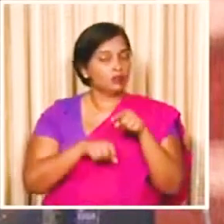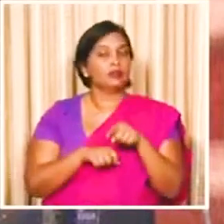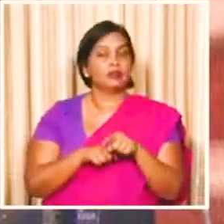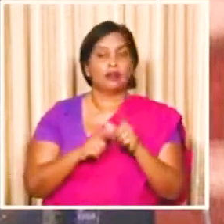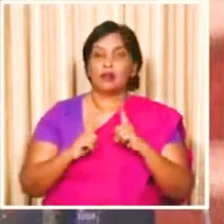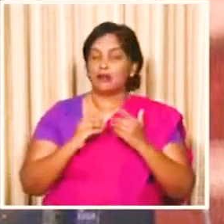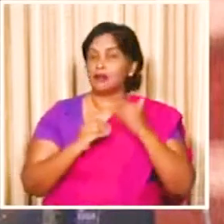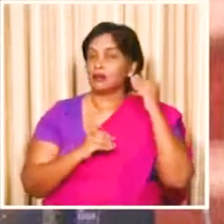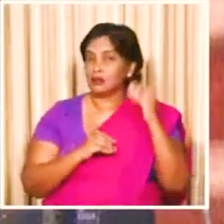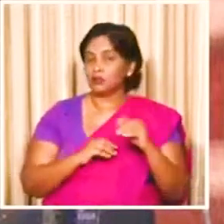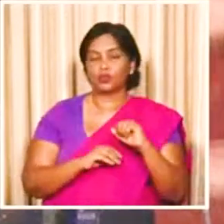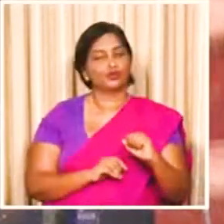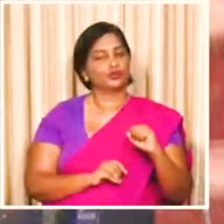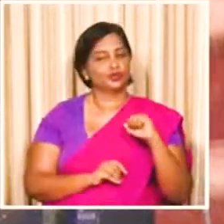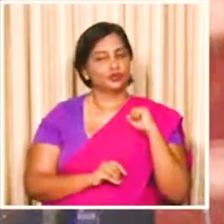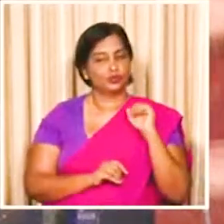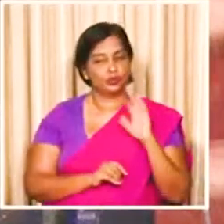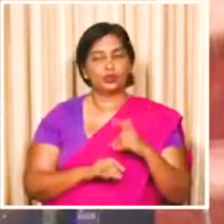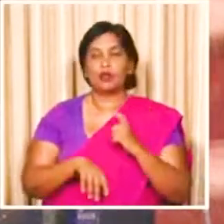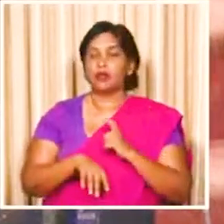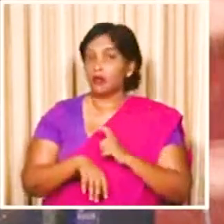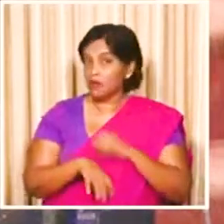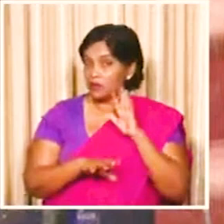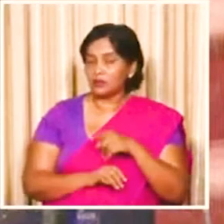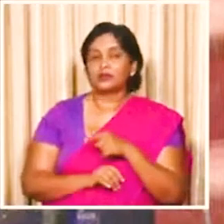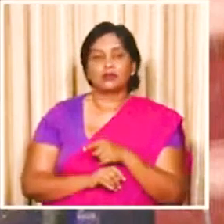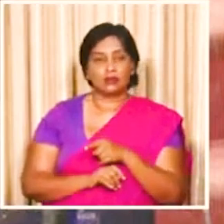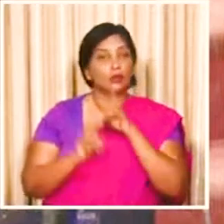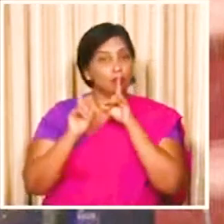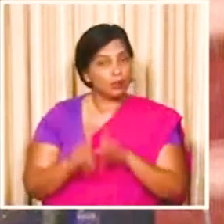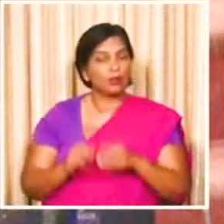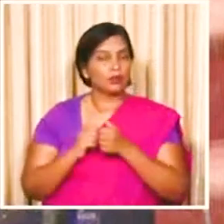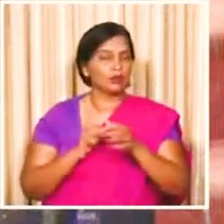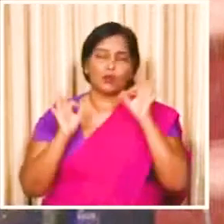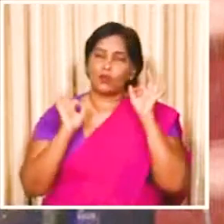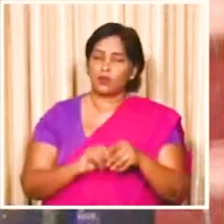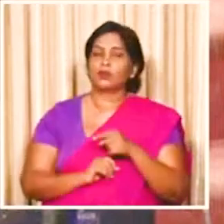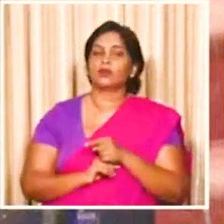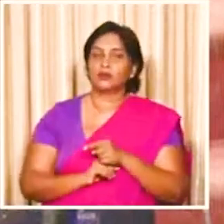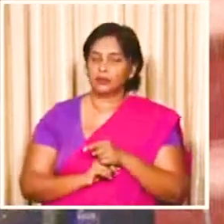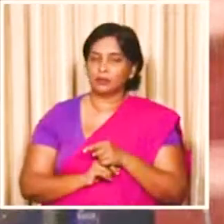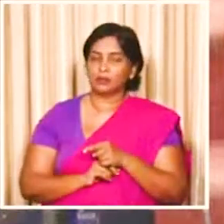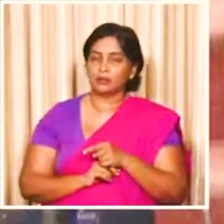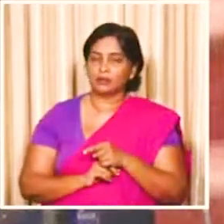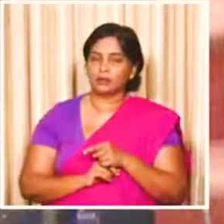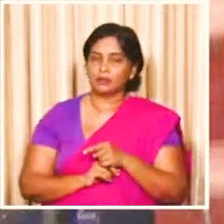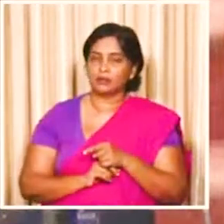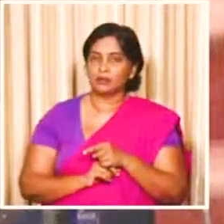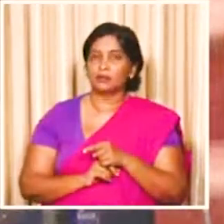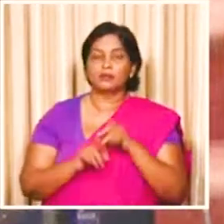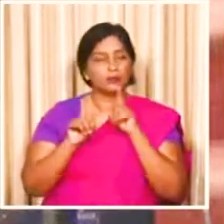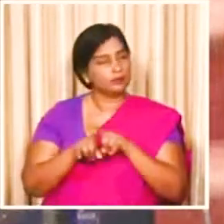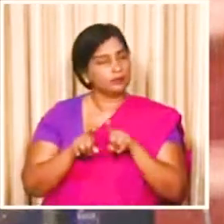அந்த வகையிலே இந்த யானையையும் குரங்கையும் இன்னும் இந்த